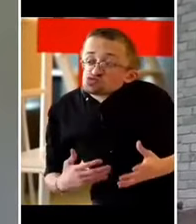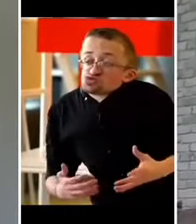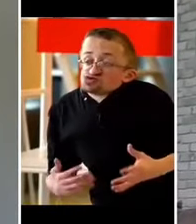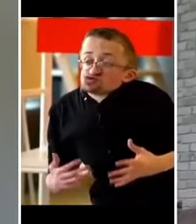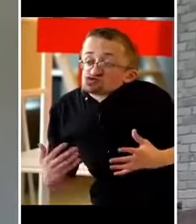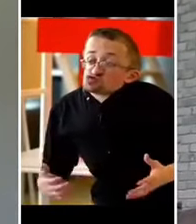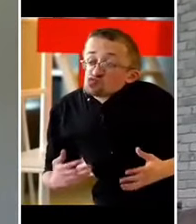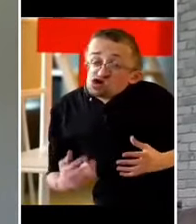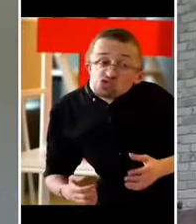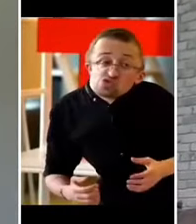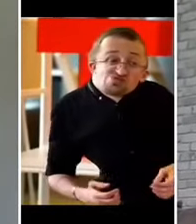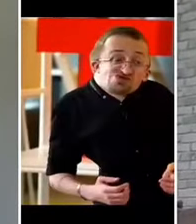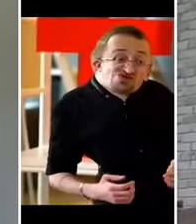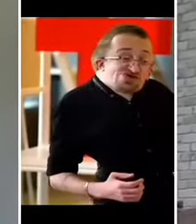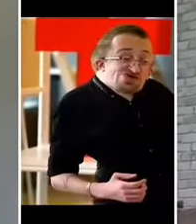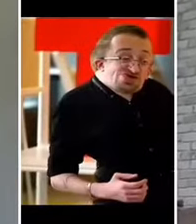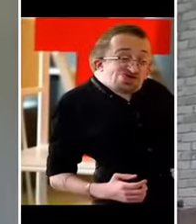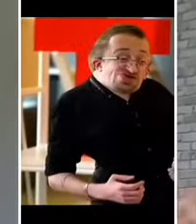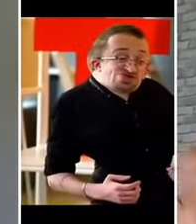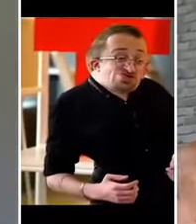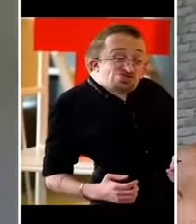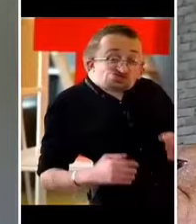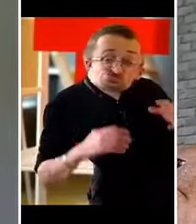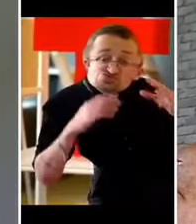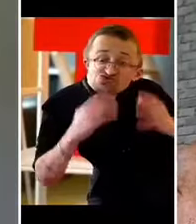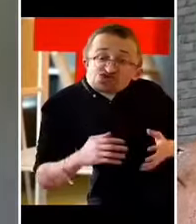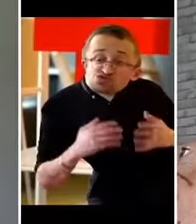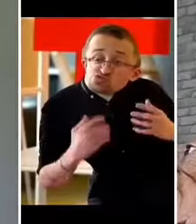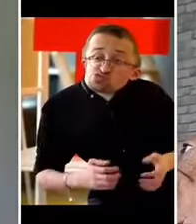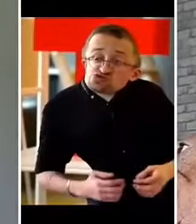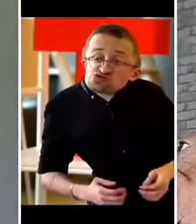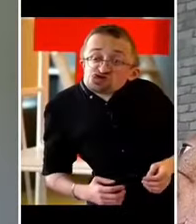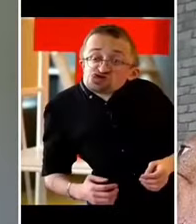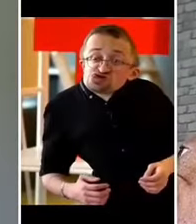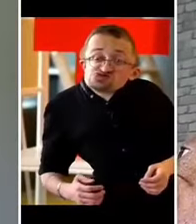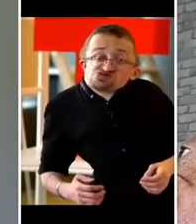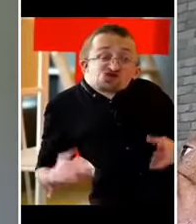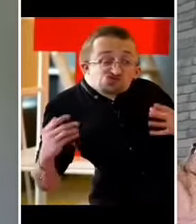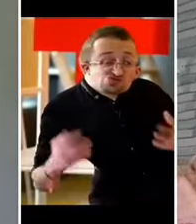ne cesse de m'offrir des émotions incroyables. Et je suis fier et heureux